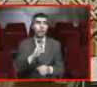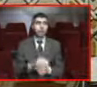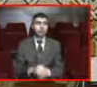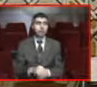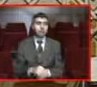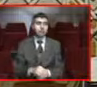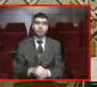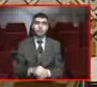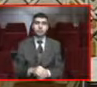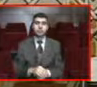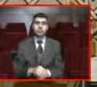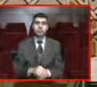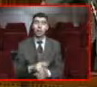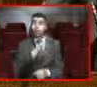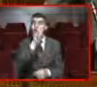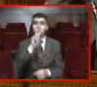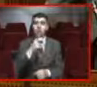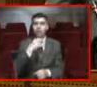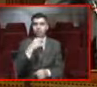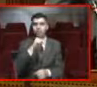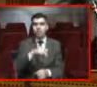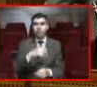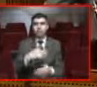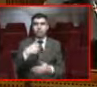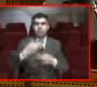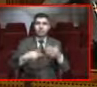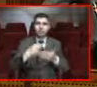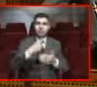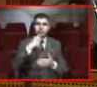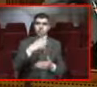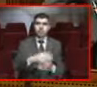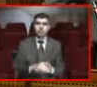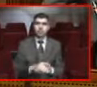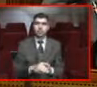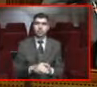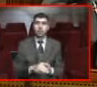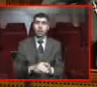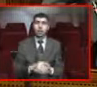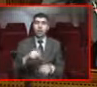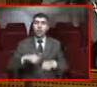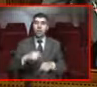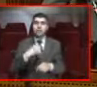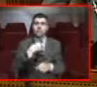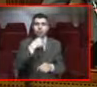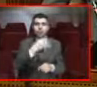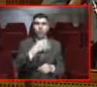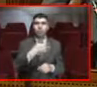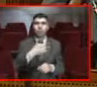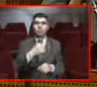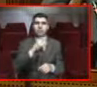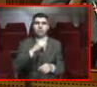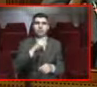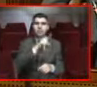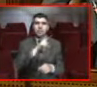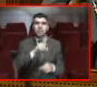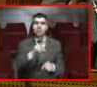صوت. شكرا السيدة الرئيسة المحترمة. السيد الوزير، أنا كنتأسف ملي كتقول بأنه هذا الشيء اللي قال